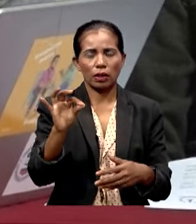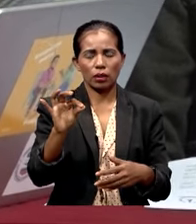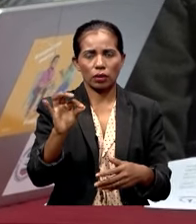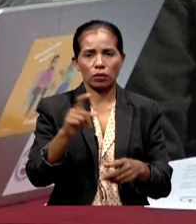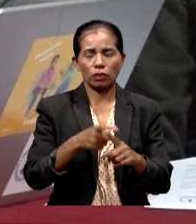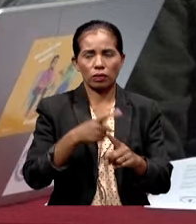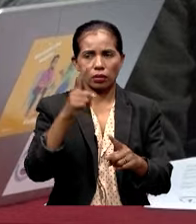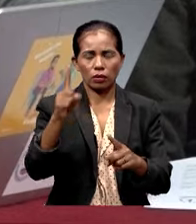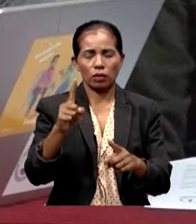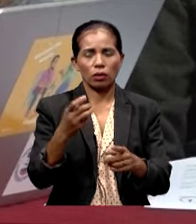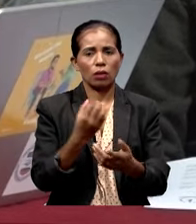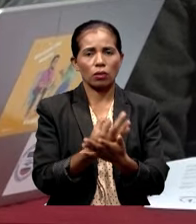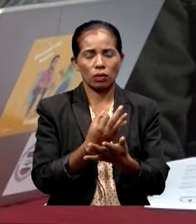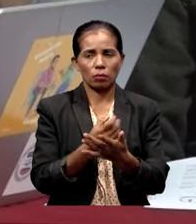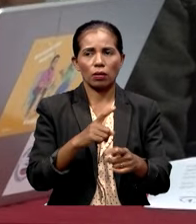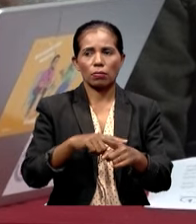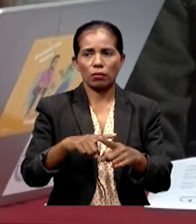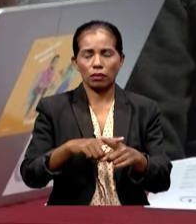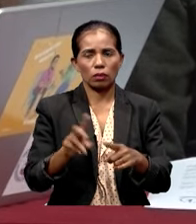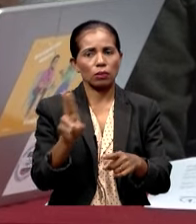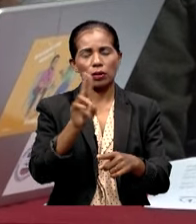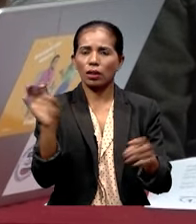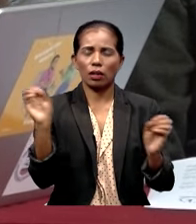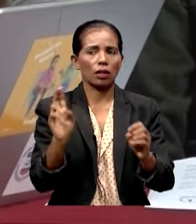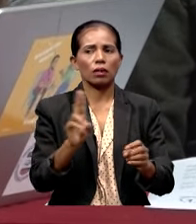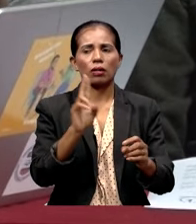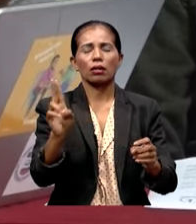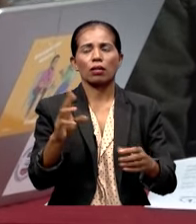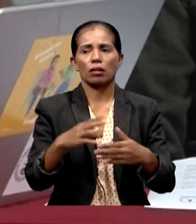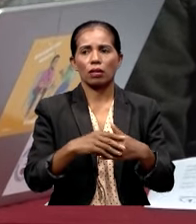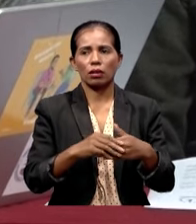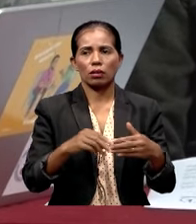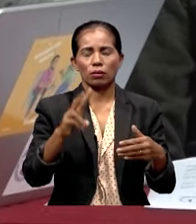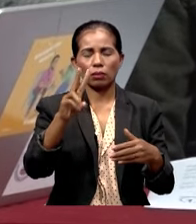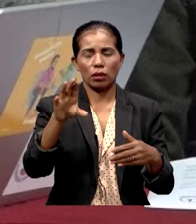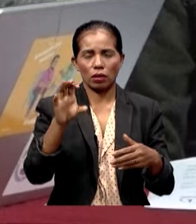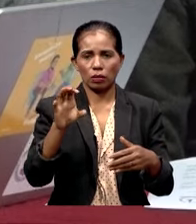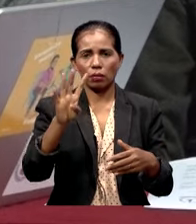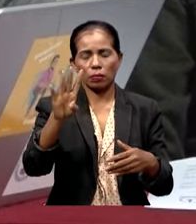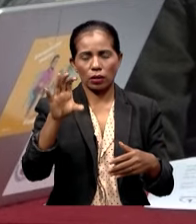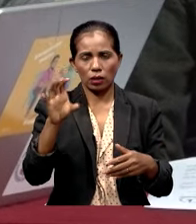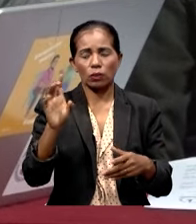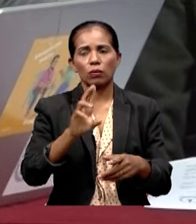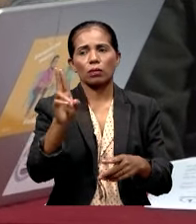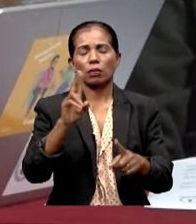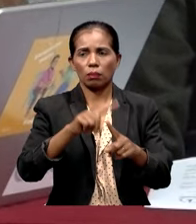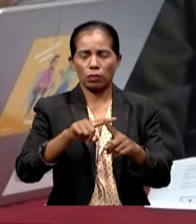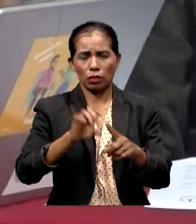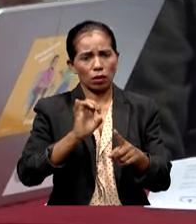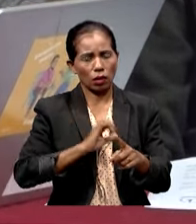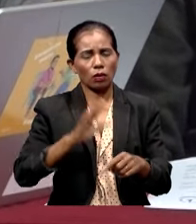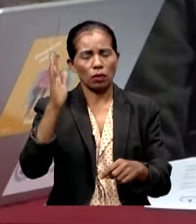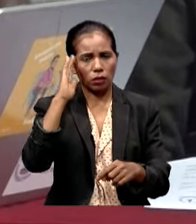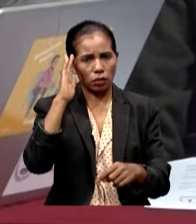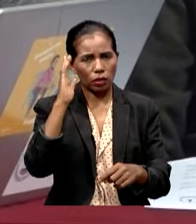subsidi ba pulsa uza kala uza dolar atus rua 50 to atus hat ne hau hanen ninne